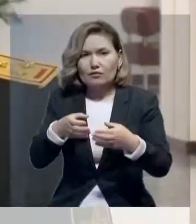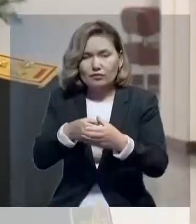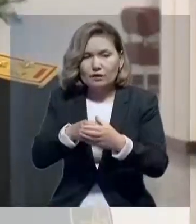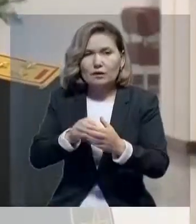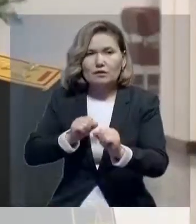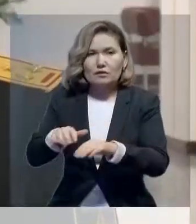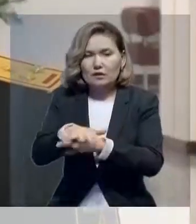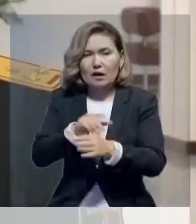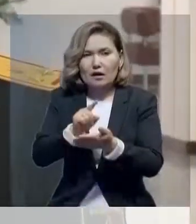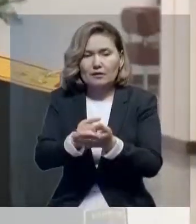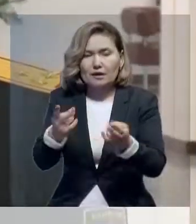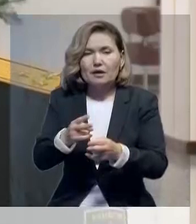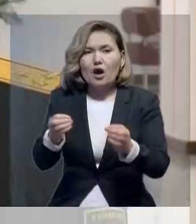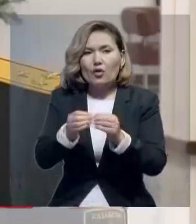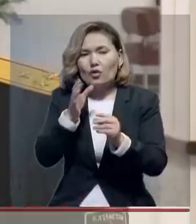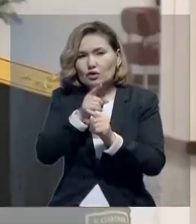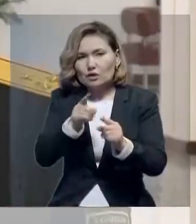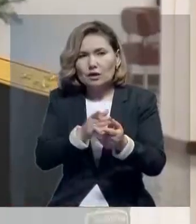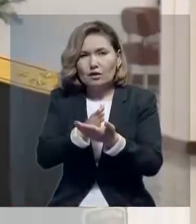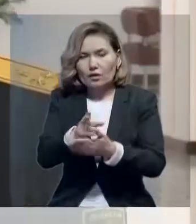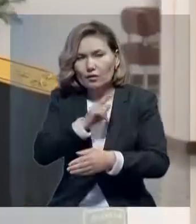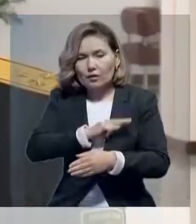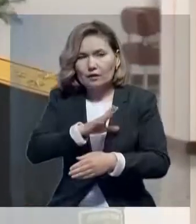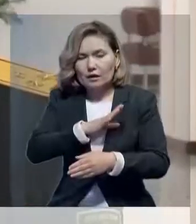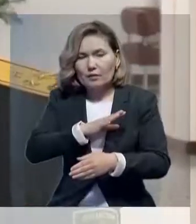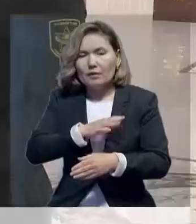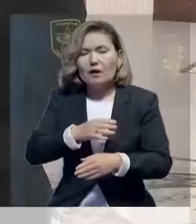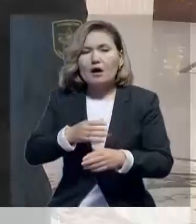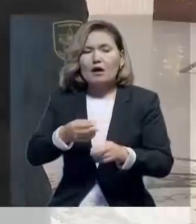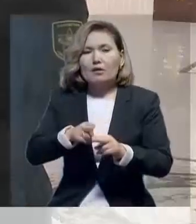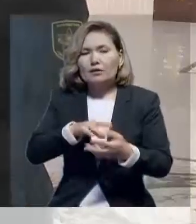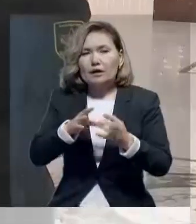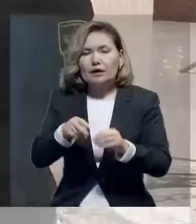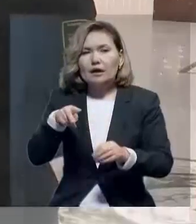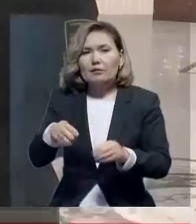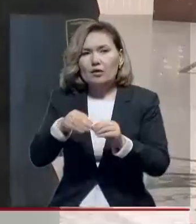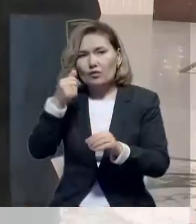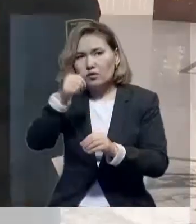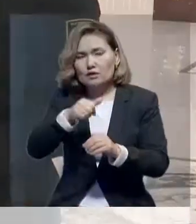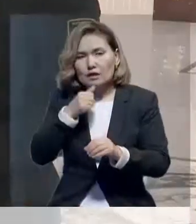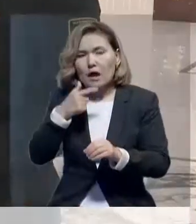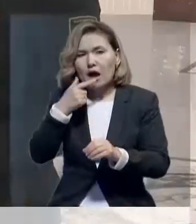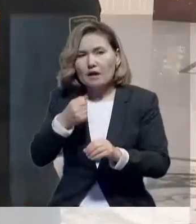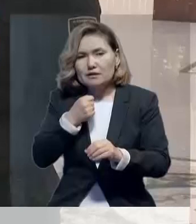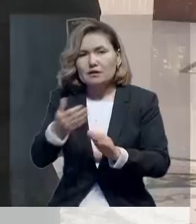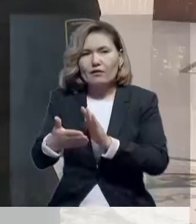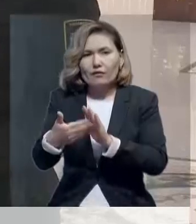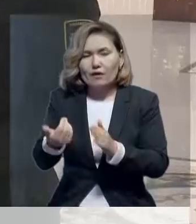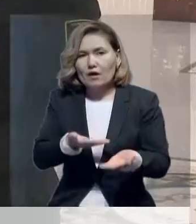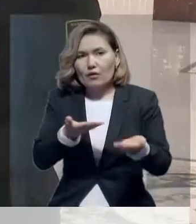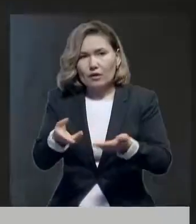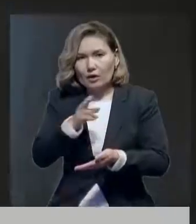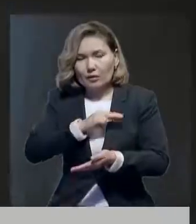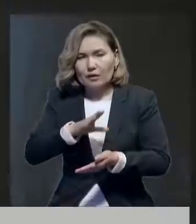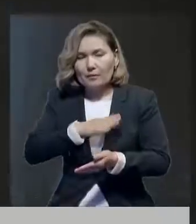10 жылдай уақыт өтті. 2015 жылы әскерге шақырылып, көптеген қызық жұмыс атқарылды. Бүгін